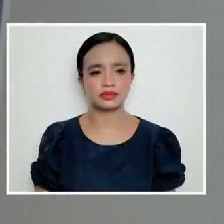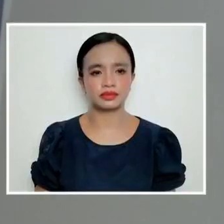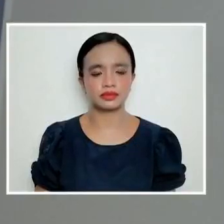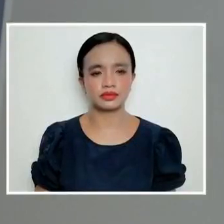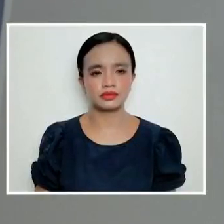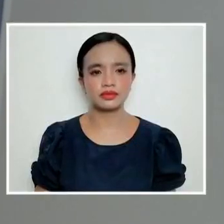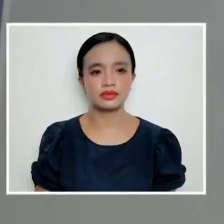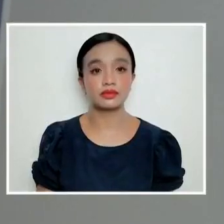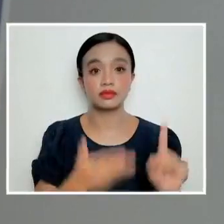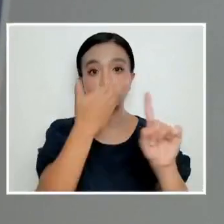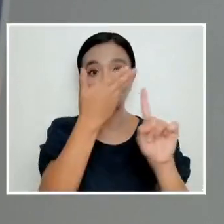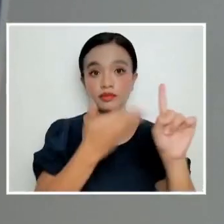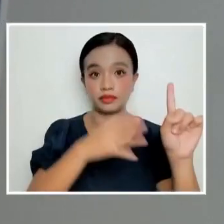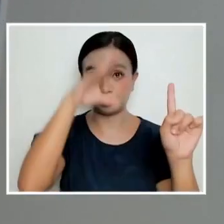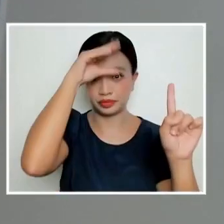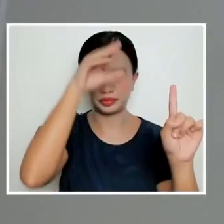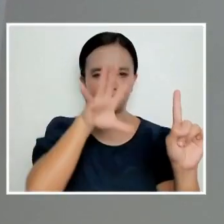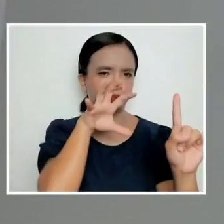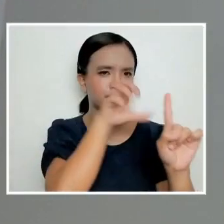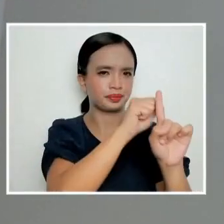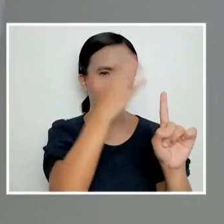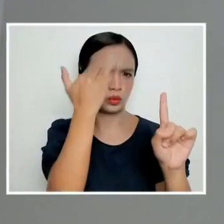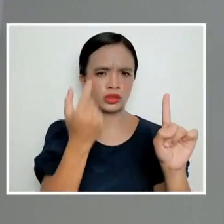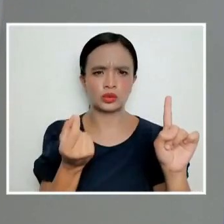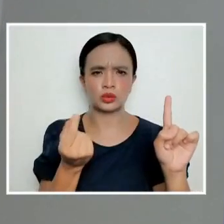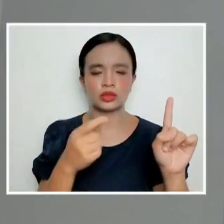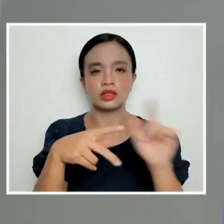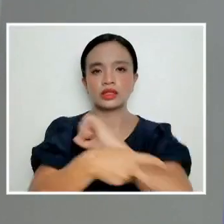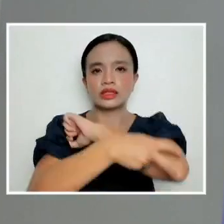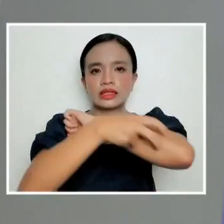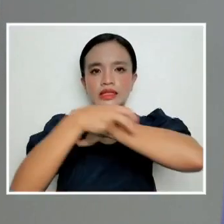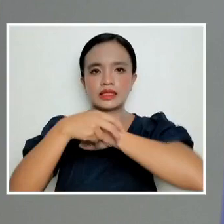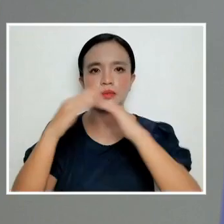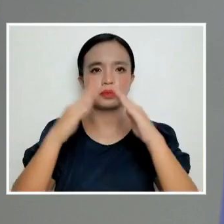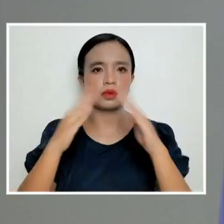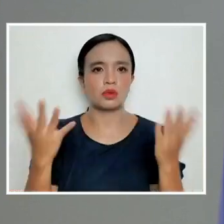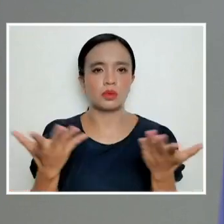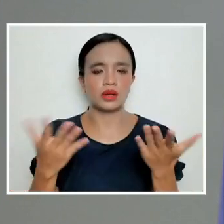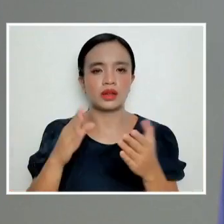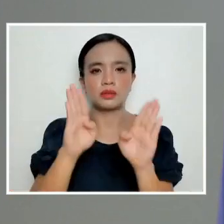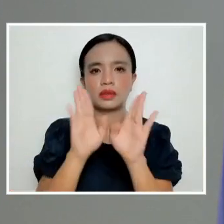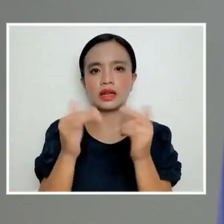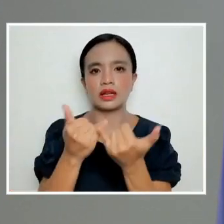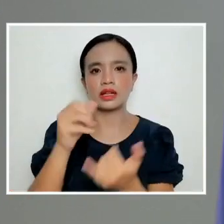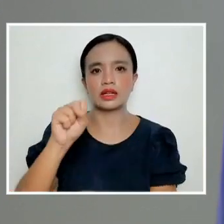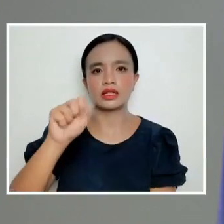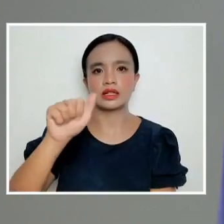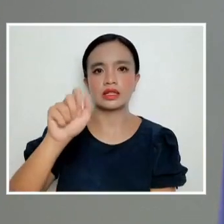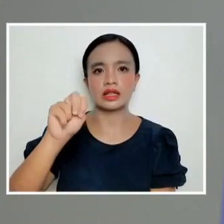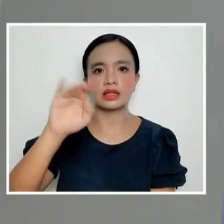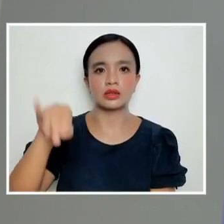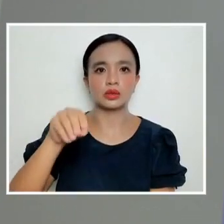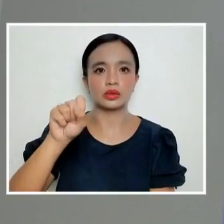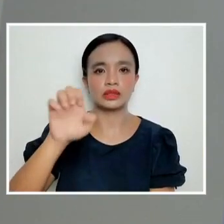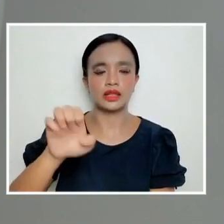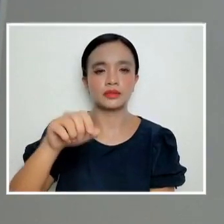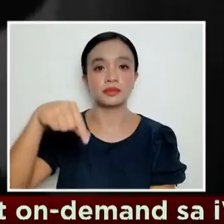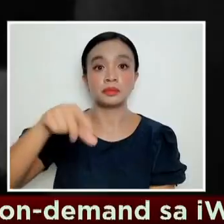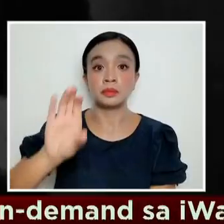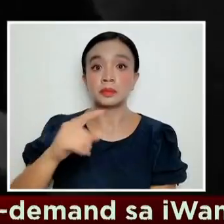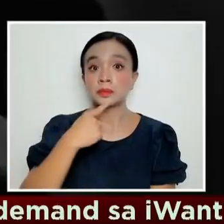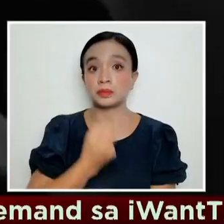Arestado ang isang lalaki matapos maaktuhang nagnanakaw sa isang bahay sa Barangay San Jose, La Loma, Quezon City. Ayon sa